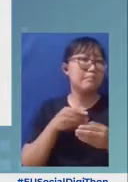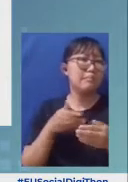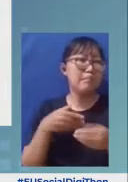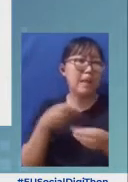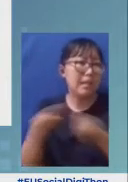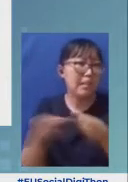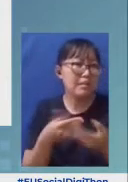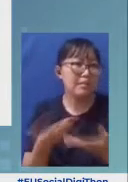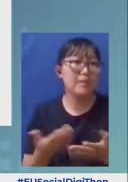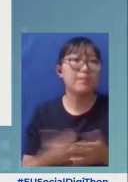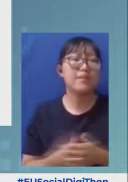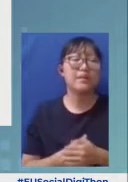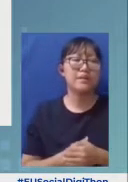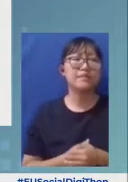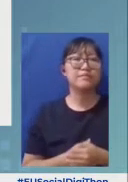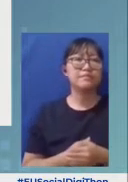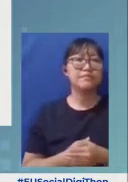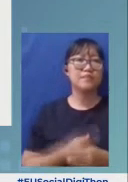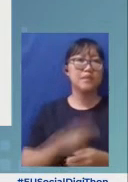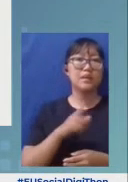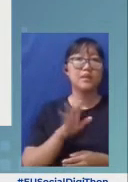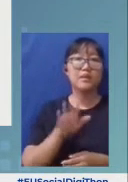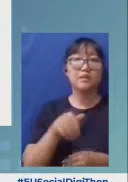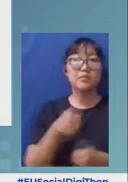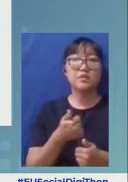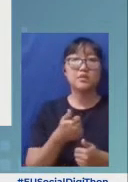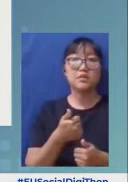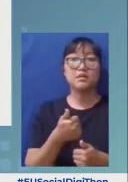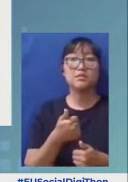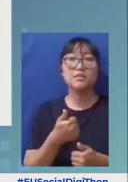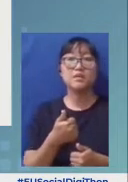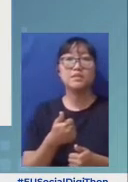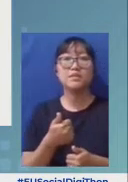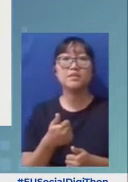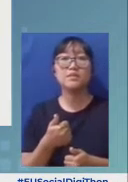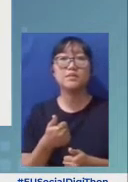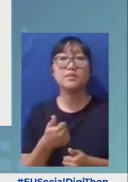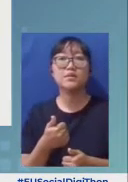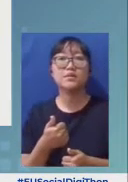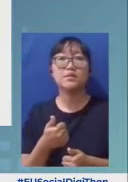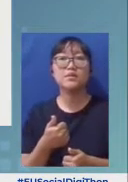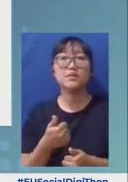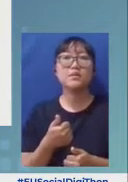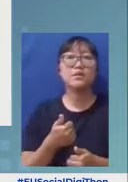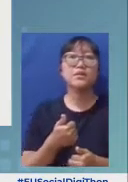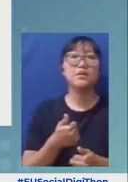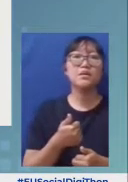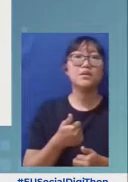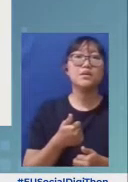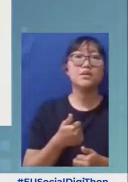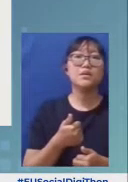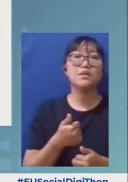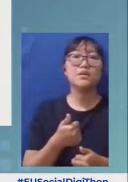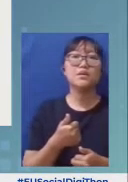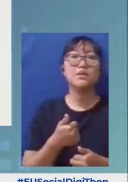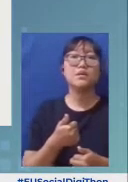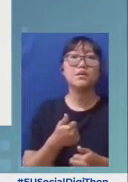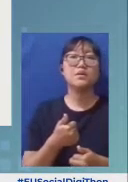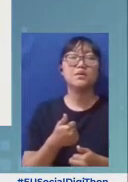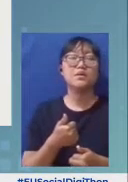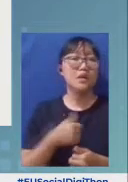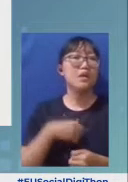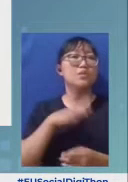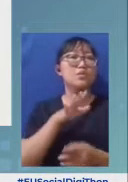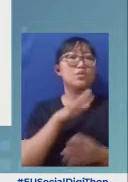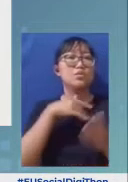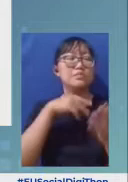jejak digital. Jangan sampai kita rugi gegara jejak digital yang buruk. Nah, adik-adik,